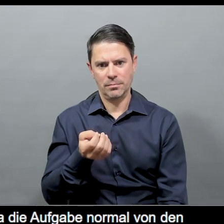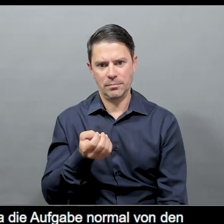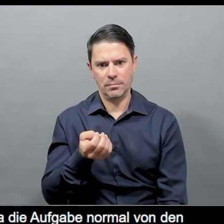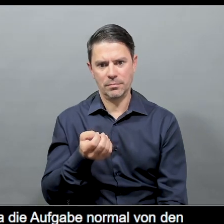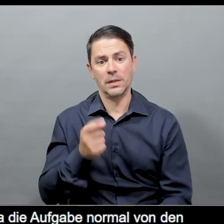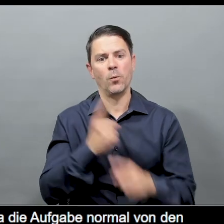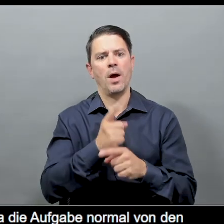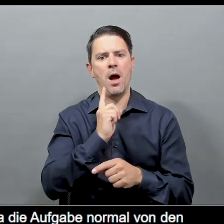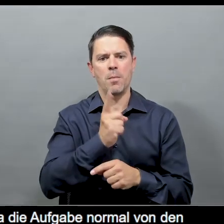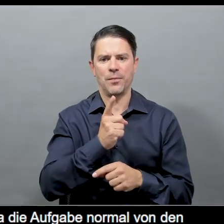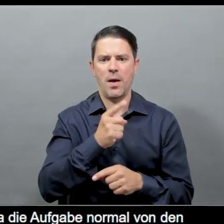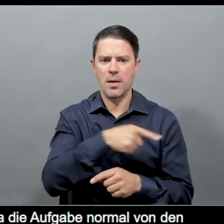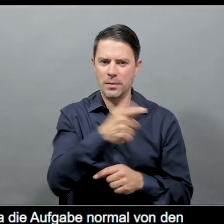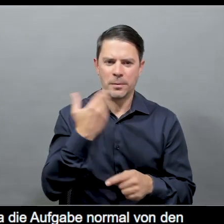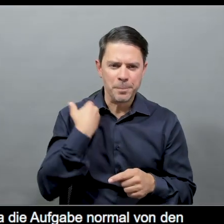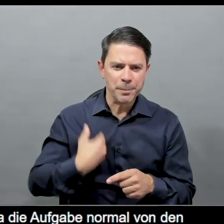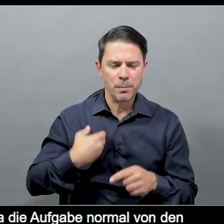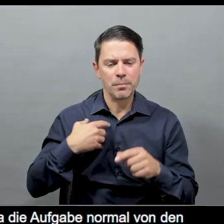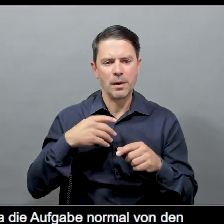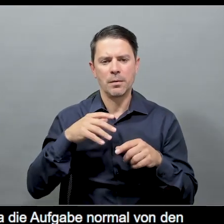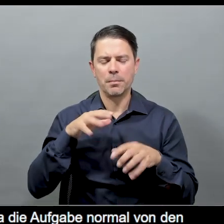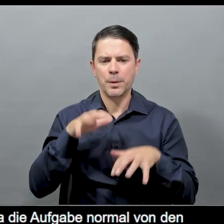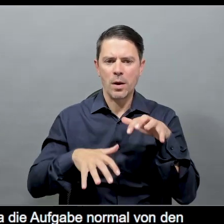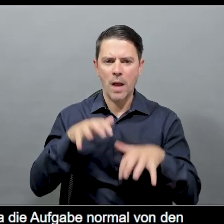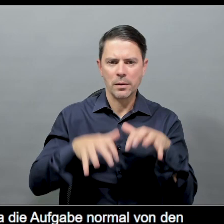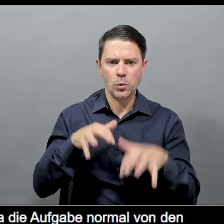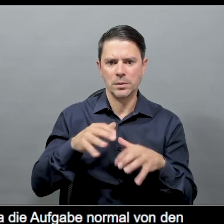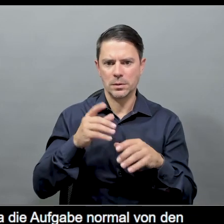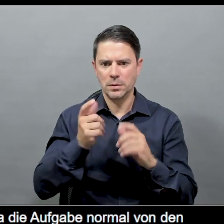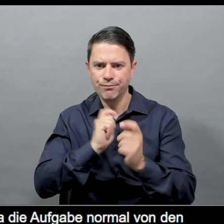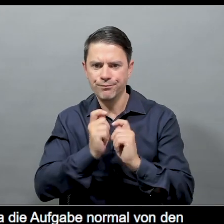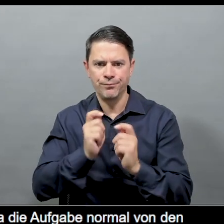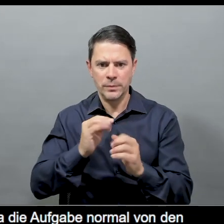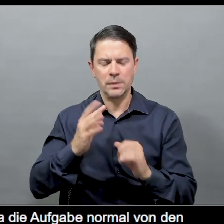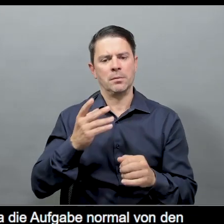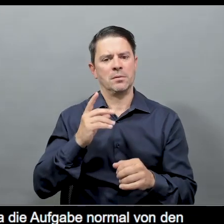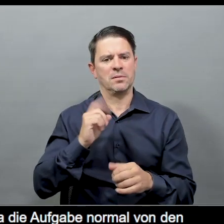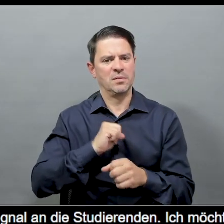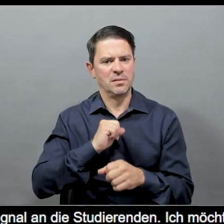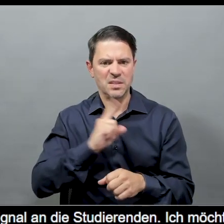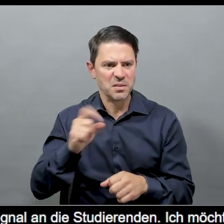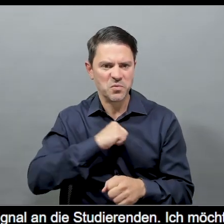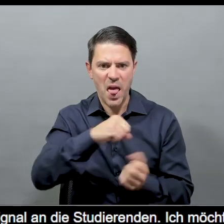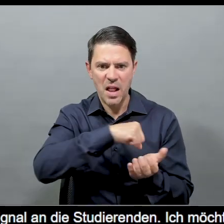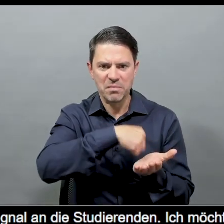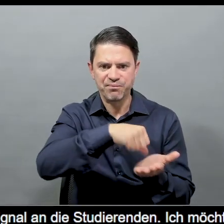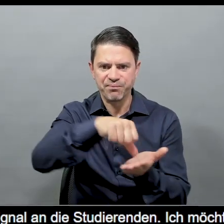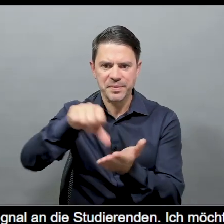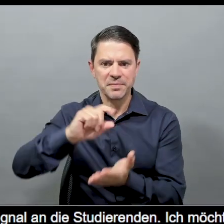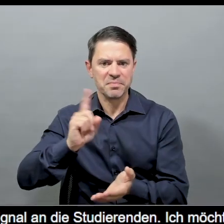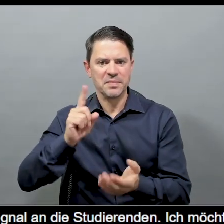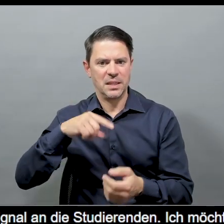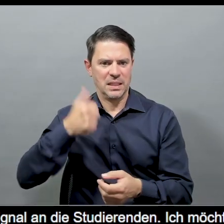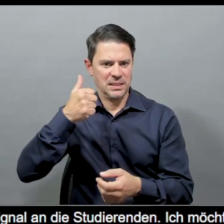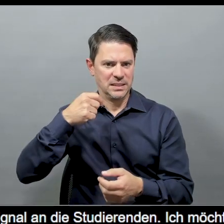sondern wird dann, so wie es sich im Moment andeutet, erst im kommenden Jahr zur Auszahlung gelangen. Ich finde, dass hier das